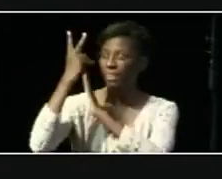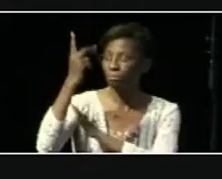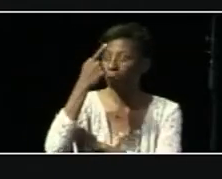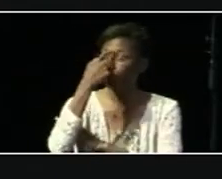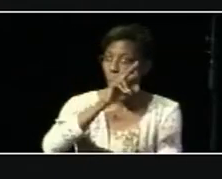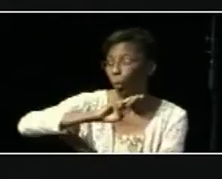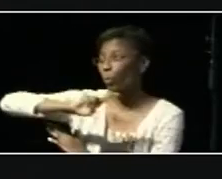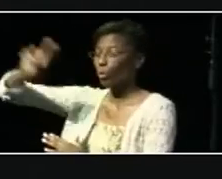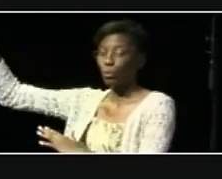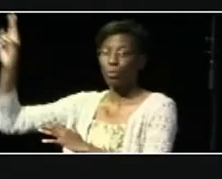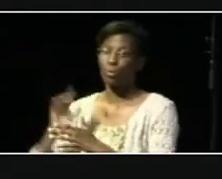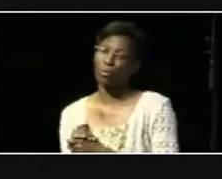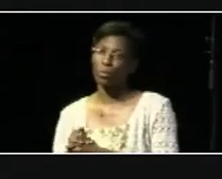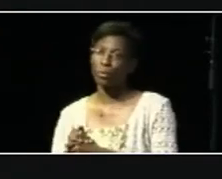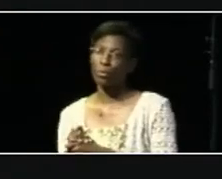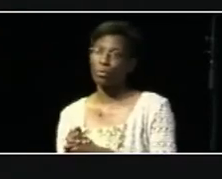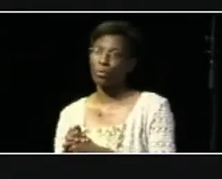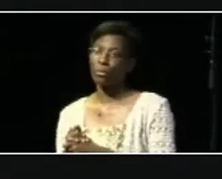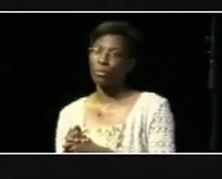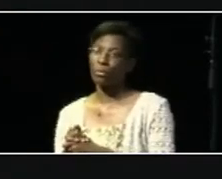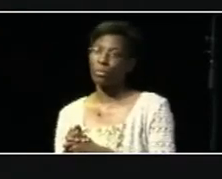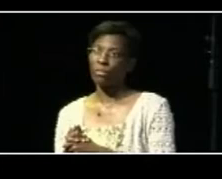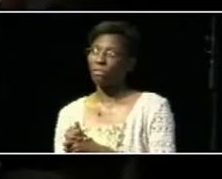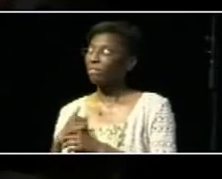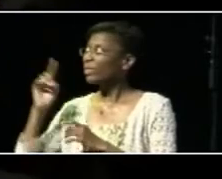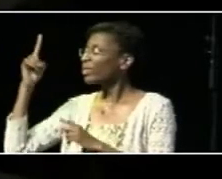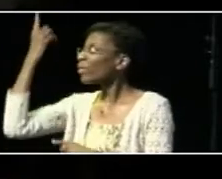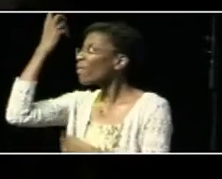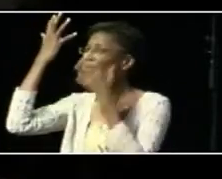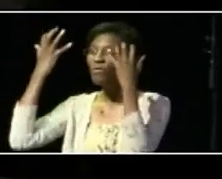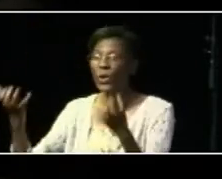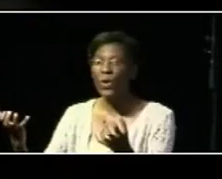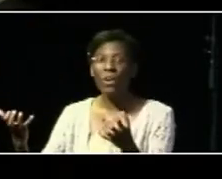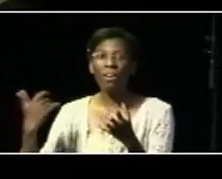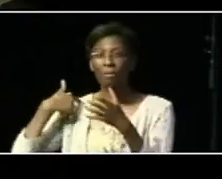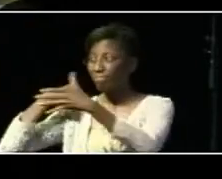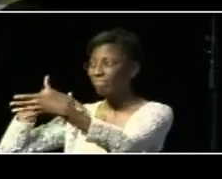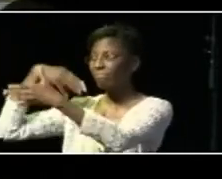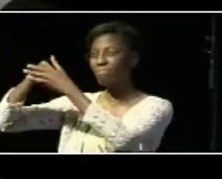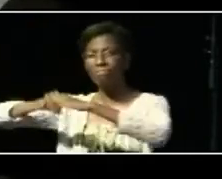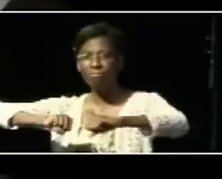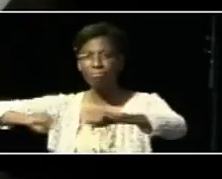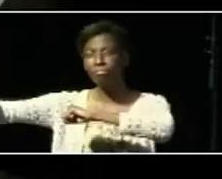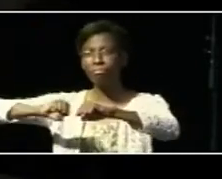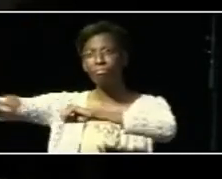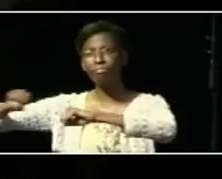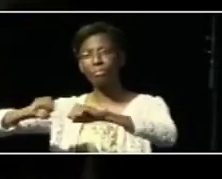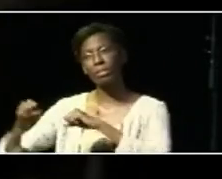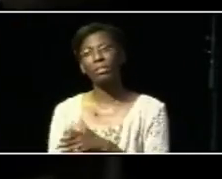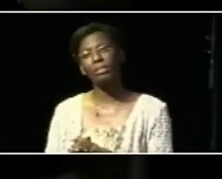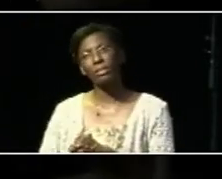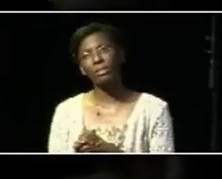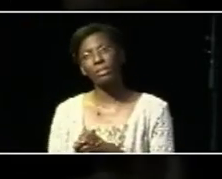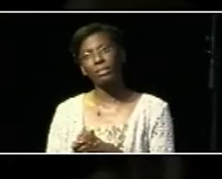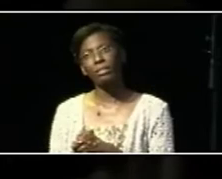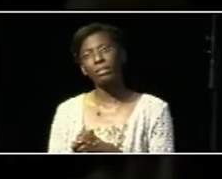become part of this great final movement. Il veut que nous fassions partie de ce mouvement final, de ce grand mouvement final. He